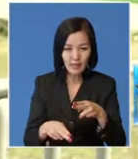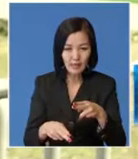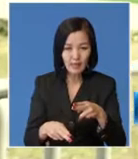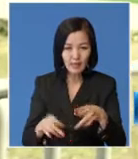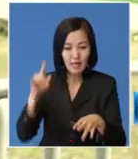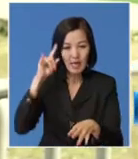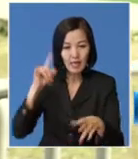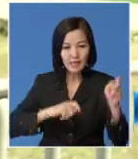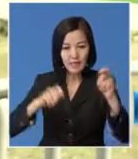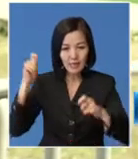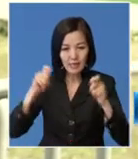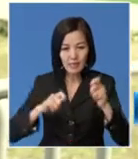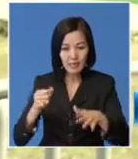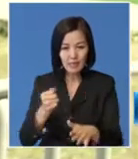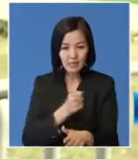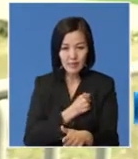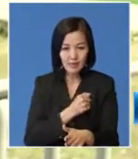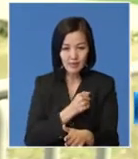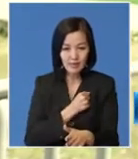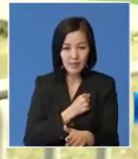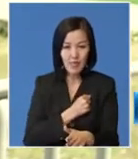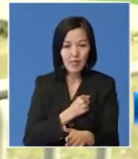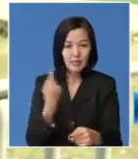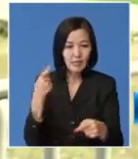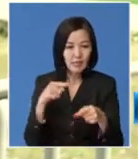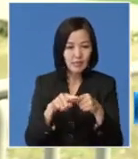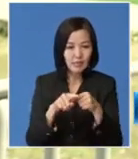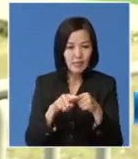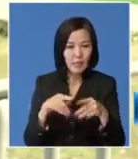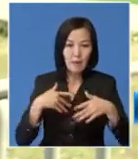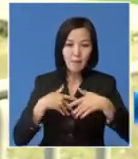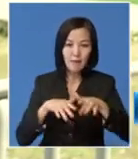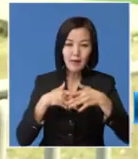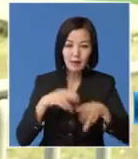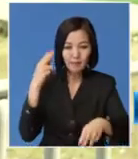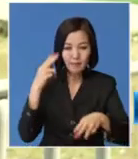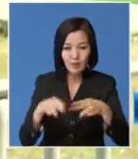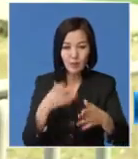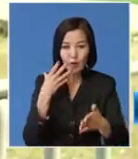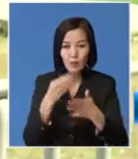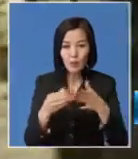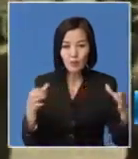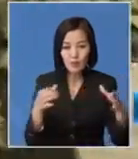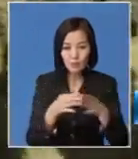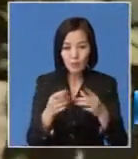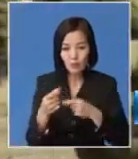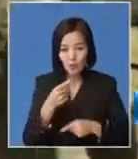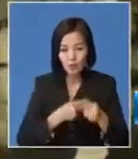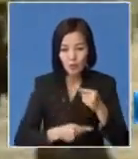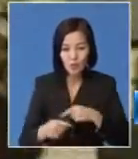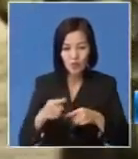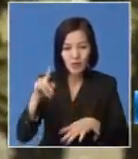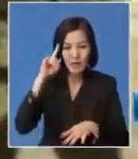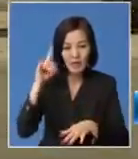атырабынан жиналған сардарлар мен сарбаздар, әскери техникалар парад біткен бойда өз бөлімдеріне қайта оралып, ел